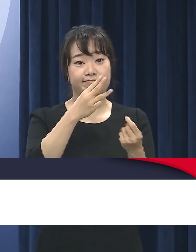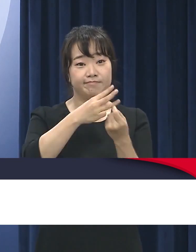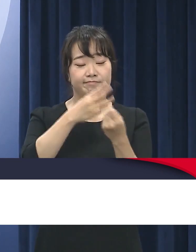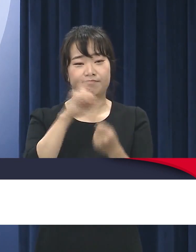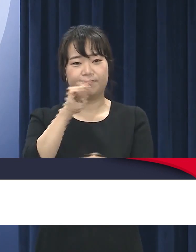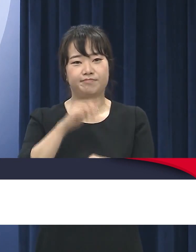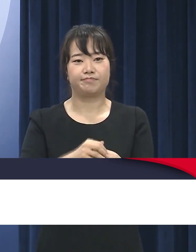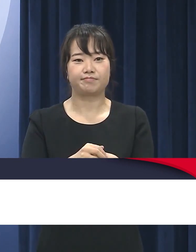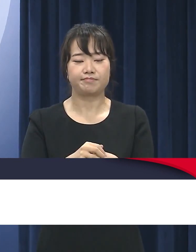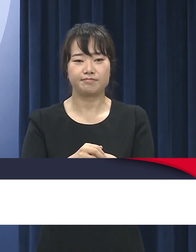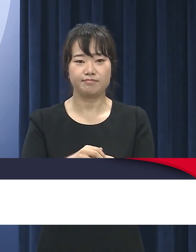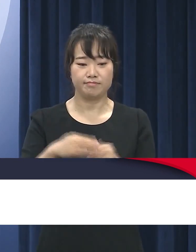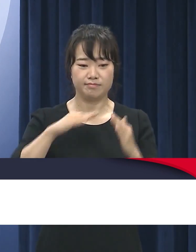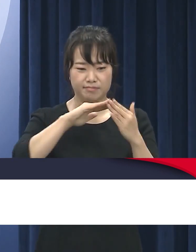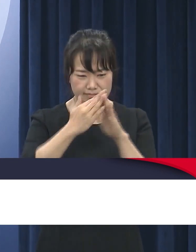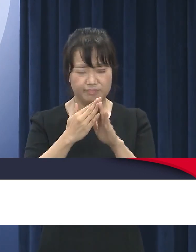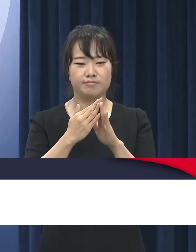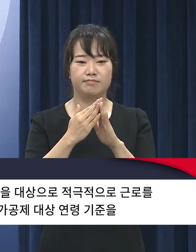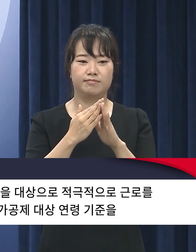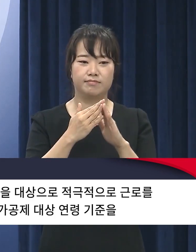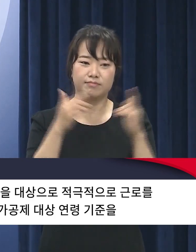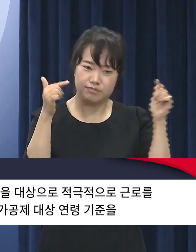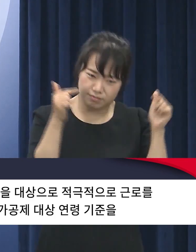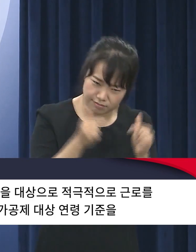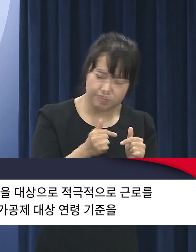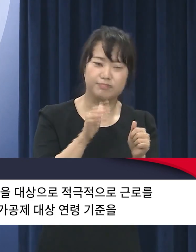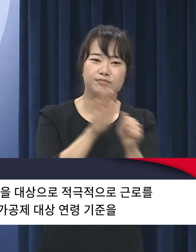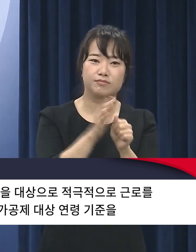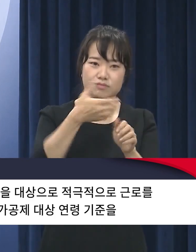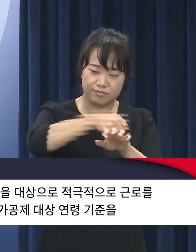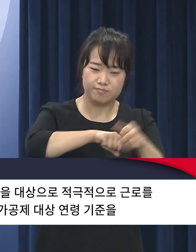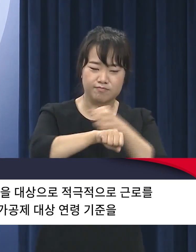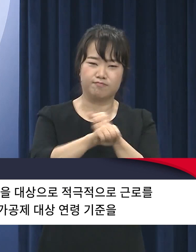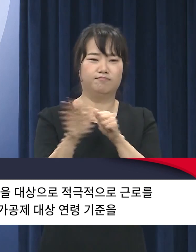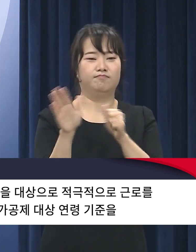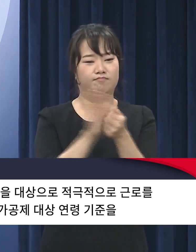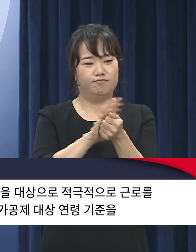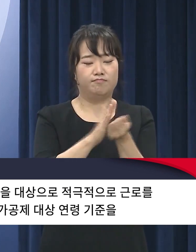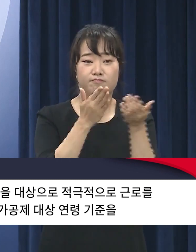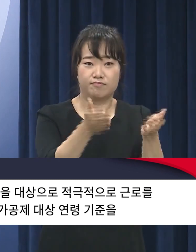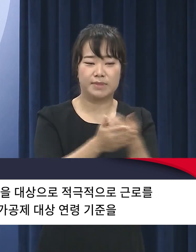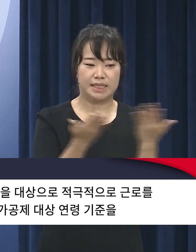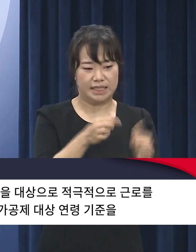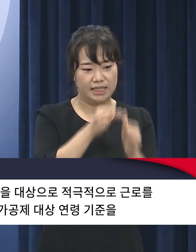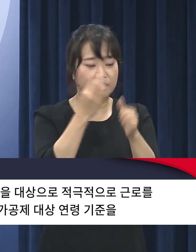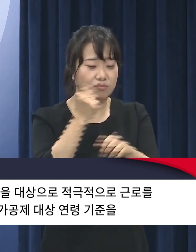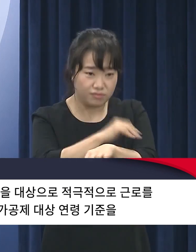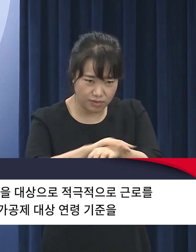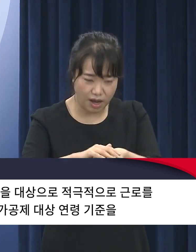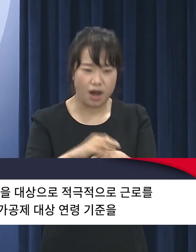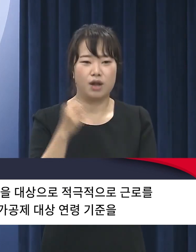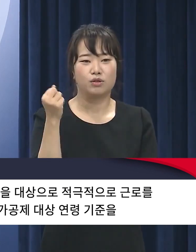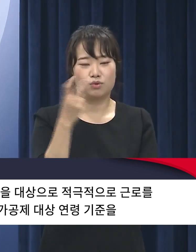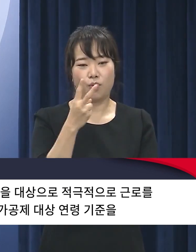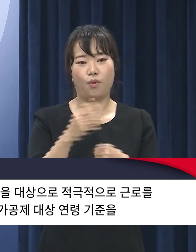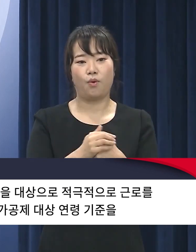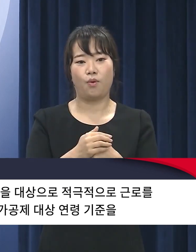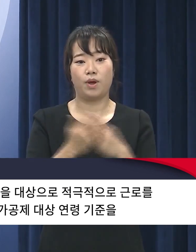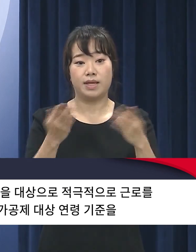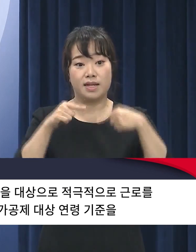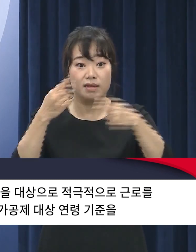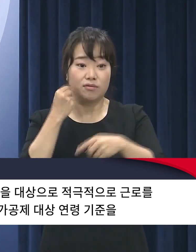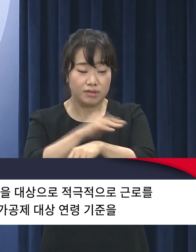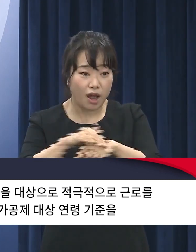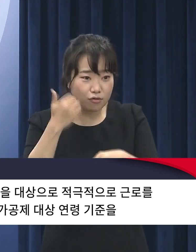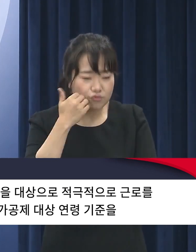번째로 탈수급 및 빈곤 완화의 적극 지원입니다. 취업, 창업을 통한 탈수급 가능성이 가장 높은